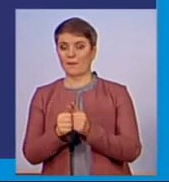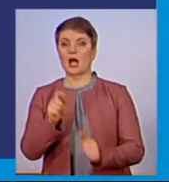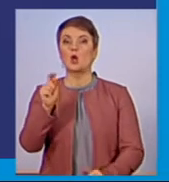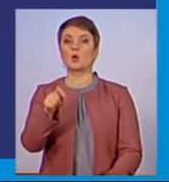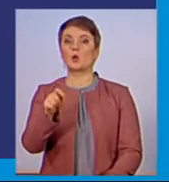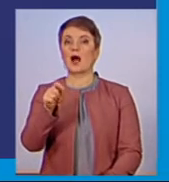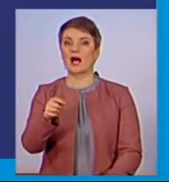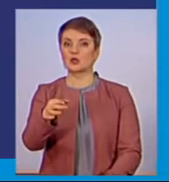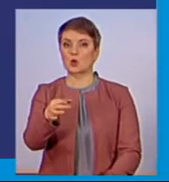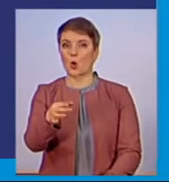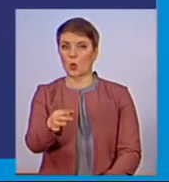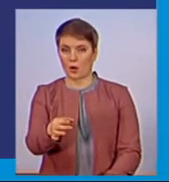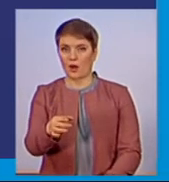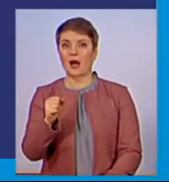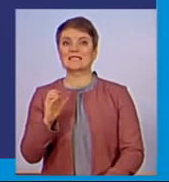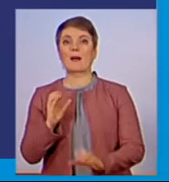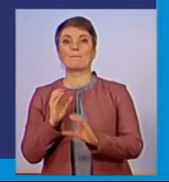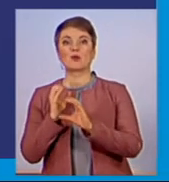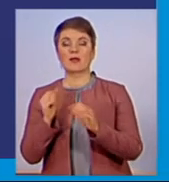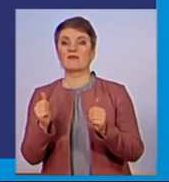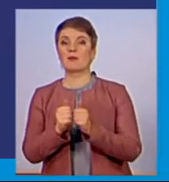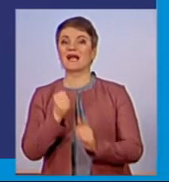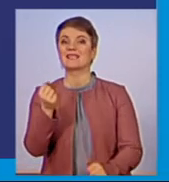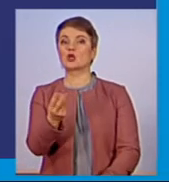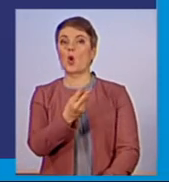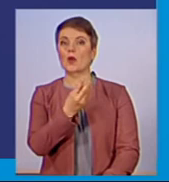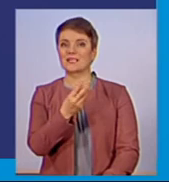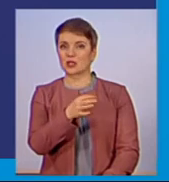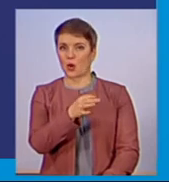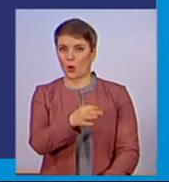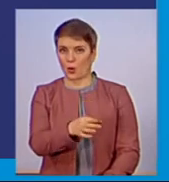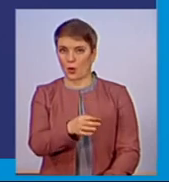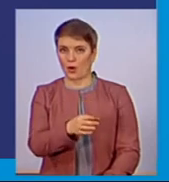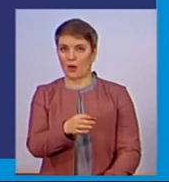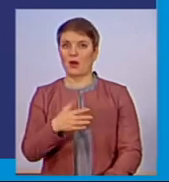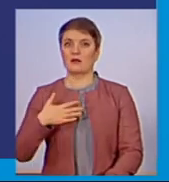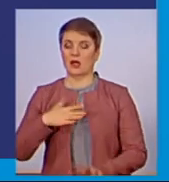Світлодарській дузі, а з мінометів біля Троїцького. Армійці вогонь у відповідь не відкривали.